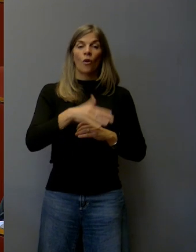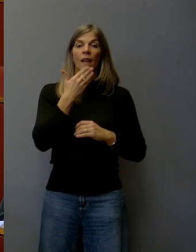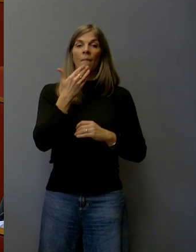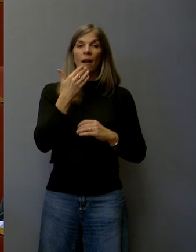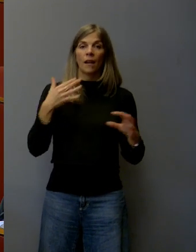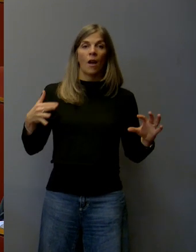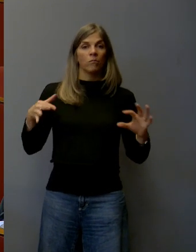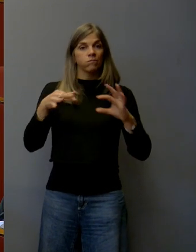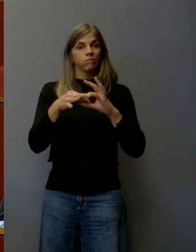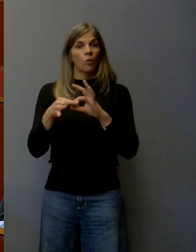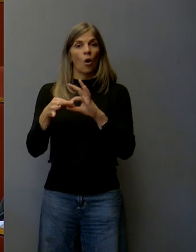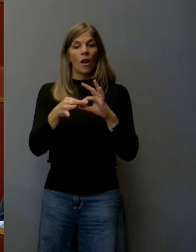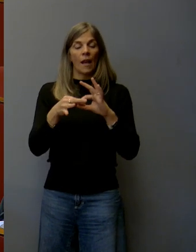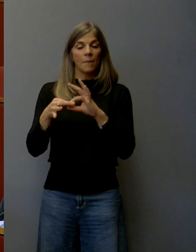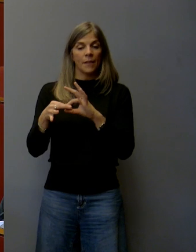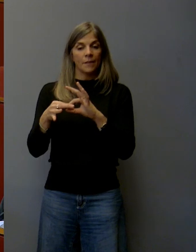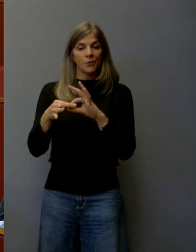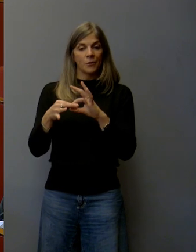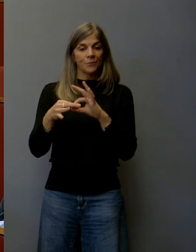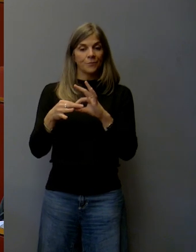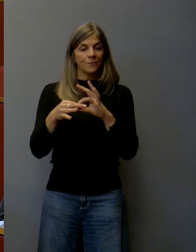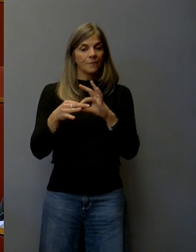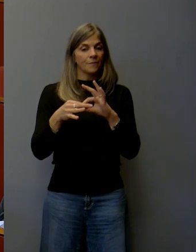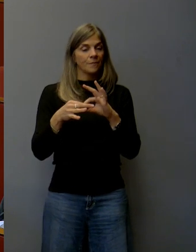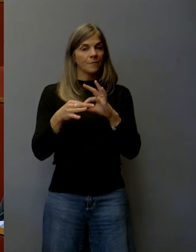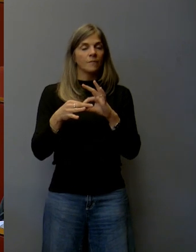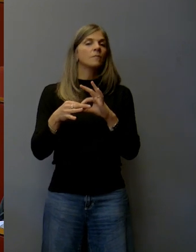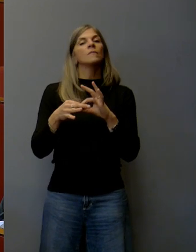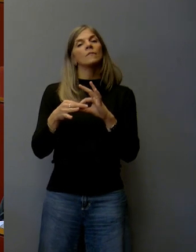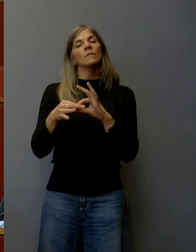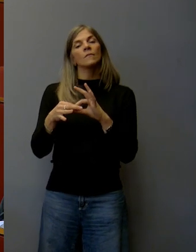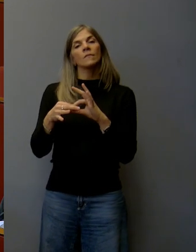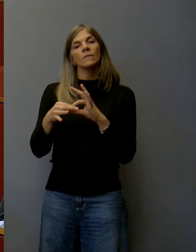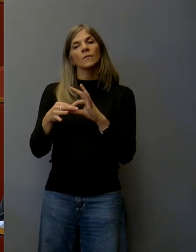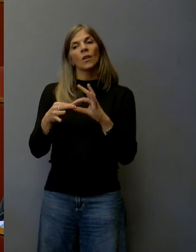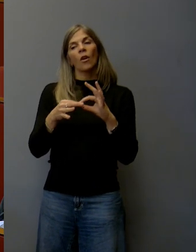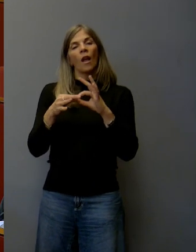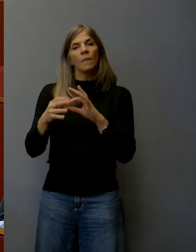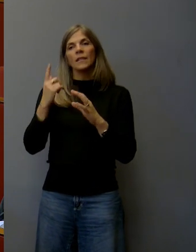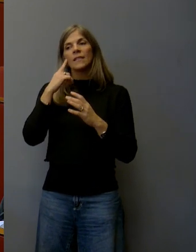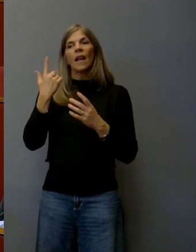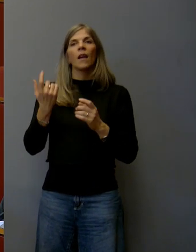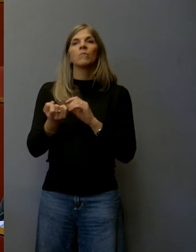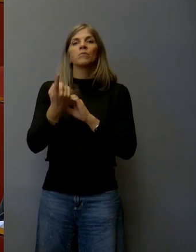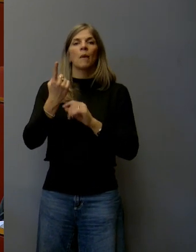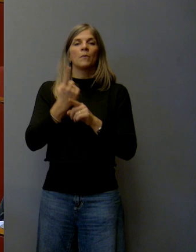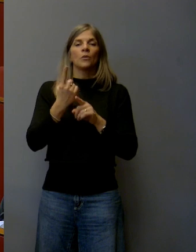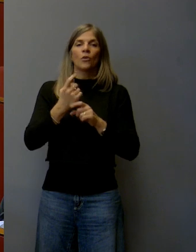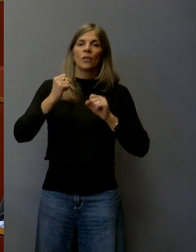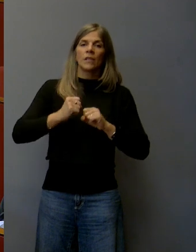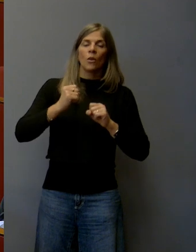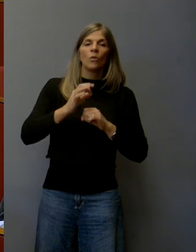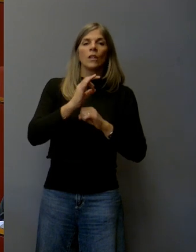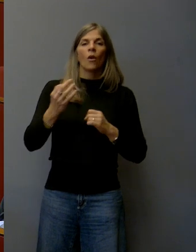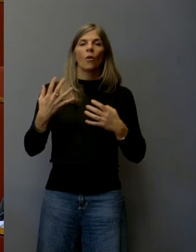tutto ciò che attiene leggo sempre le linee programmatiche del sindaco ha esigenze di salute integrazione ospedale